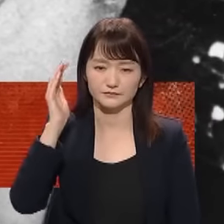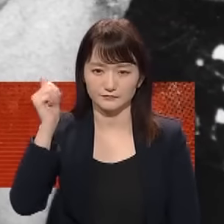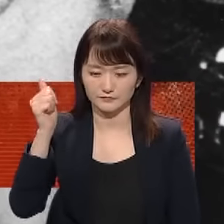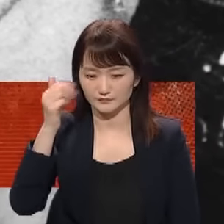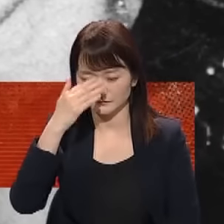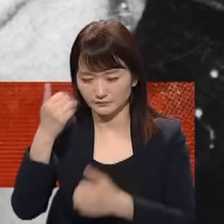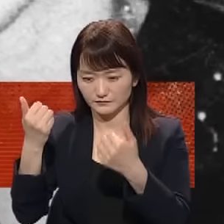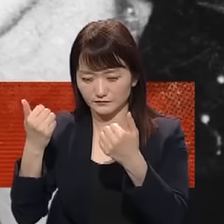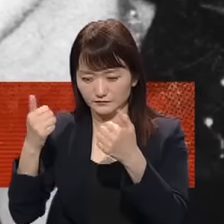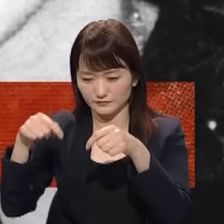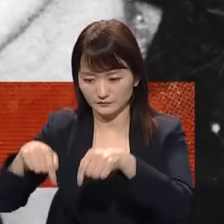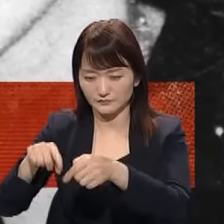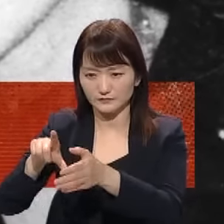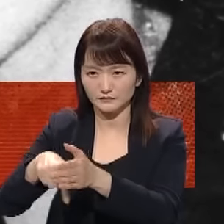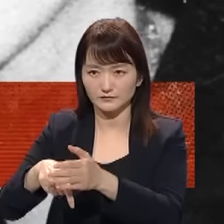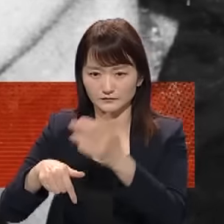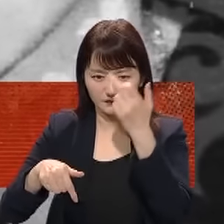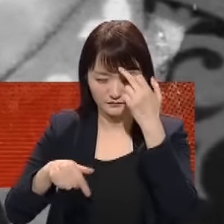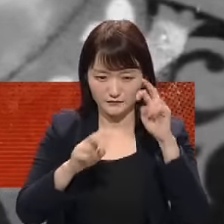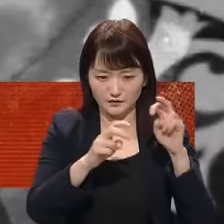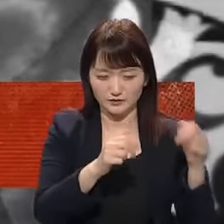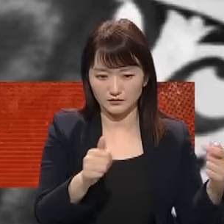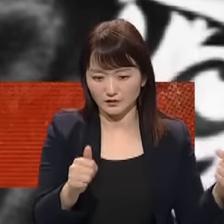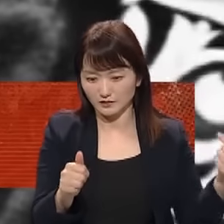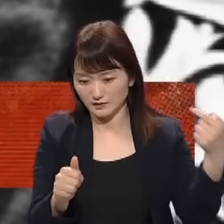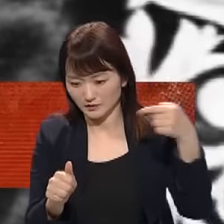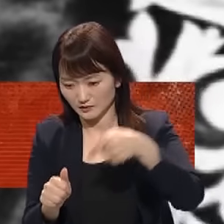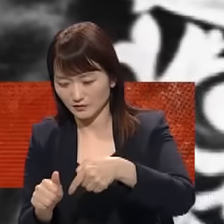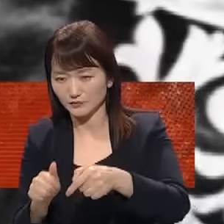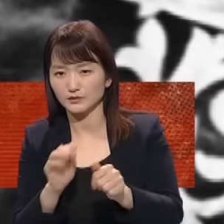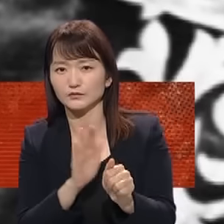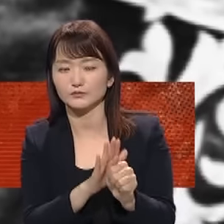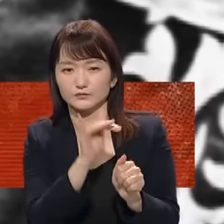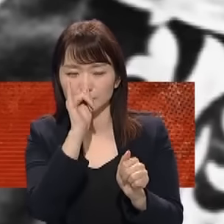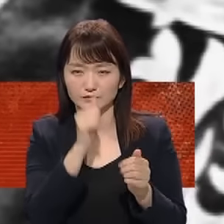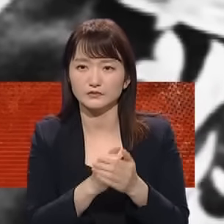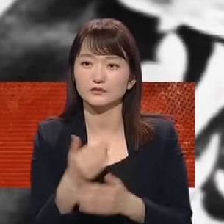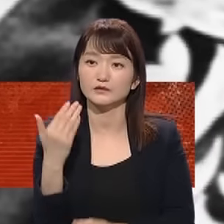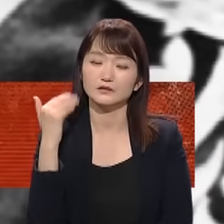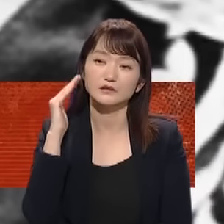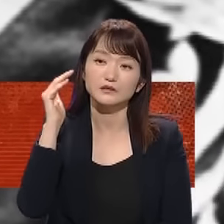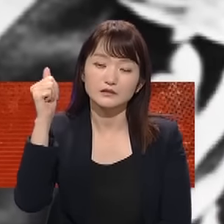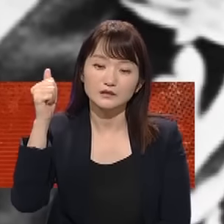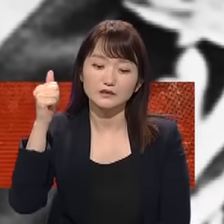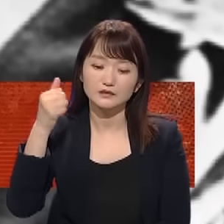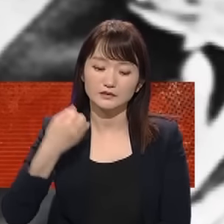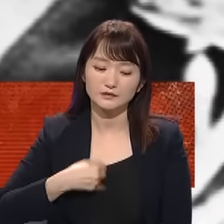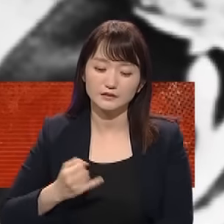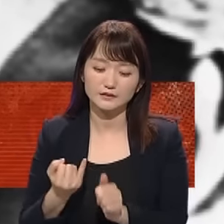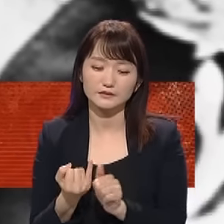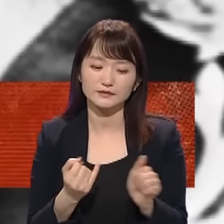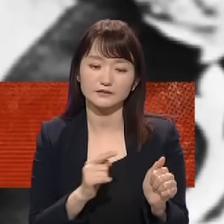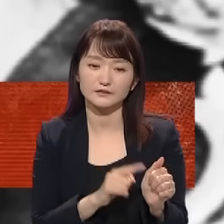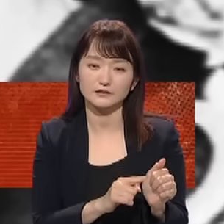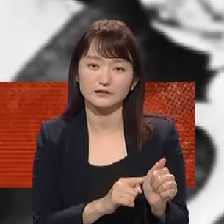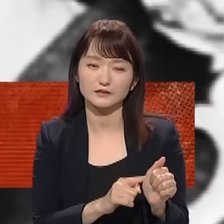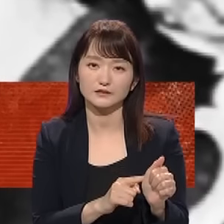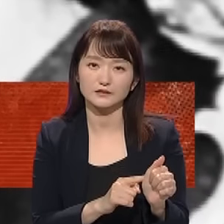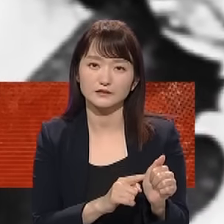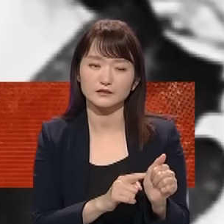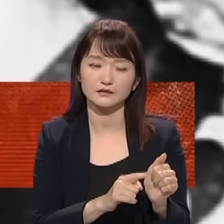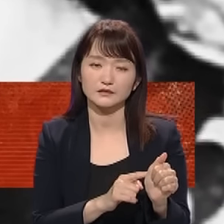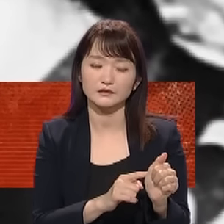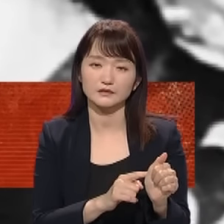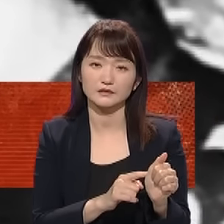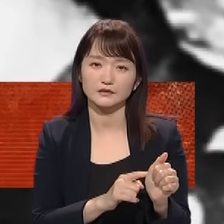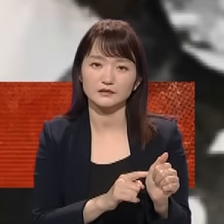사위인 그 최 회장을 동행을 해서 도움을 줬고 또 이제 전 대통령의 그 사위라고 하는 이 타이틀이 그룹의 최고 경영자가 되는 데